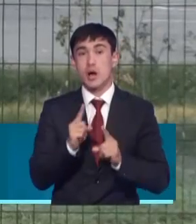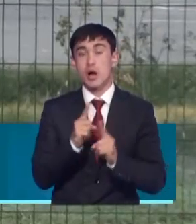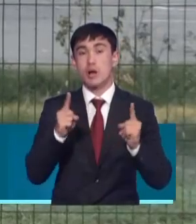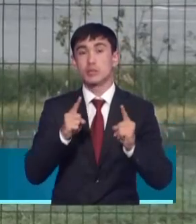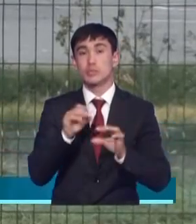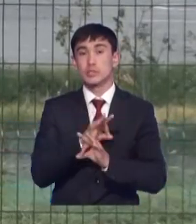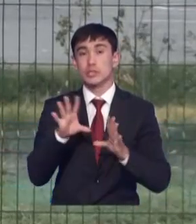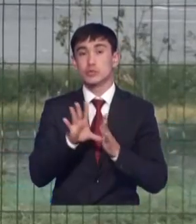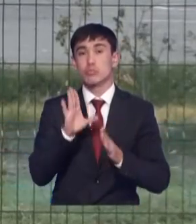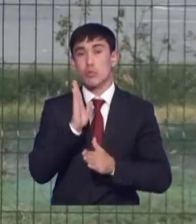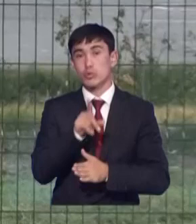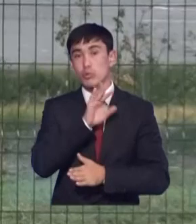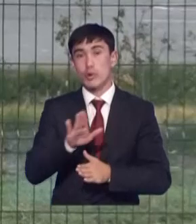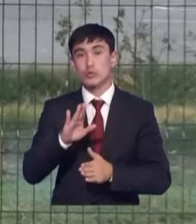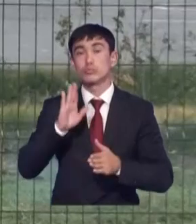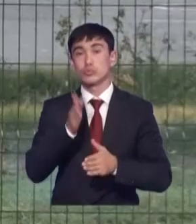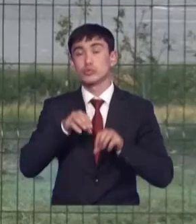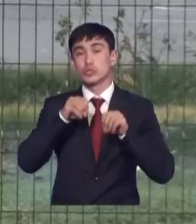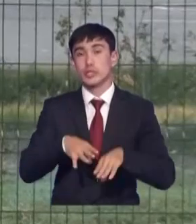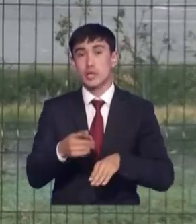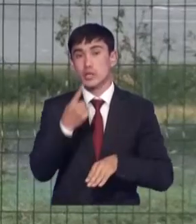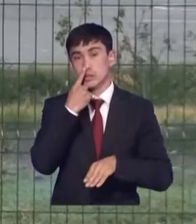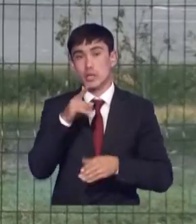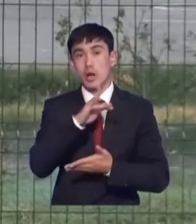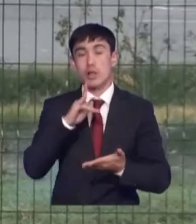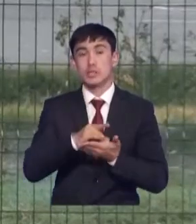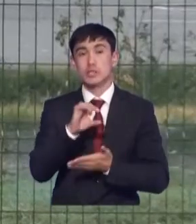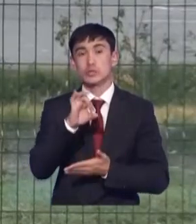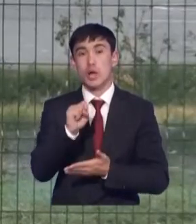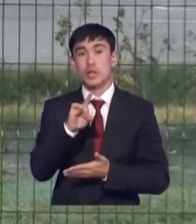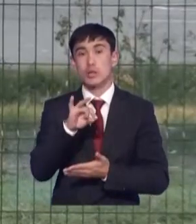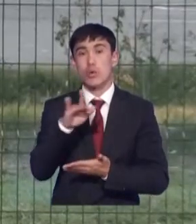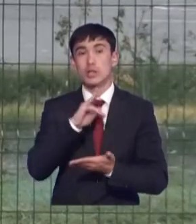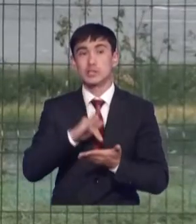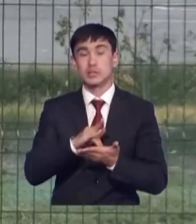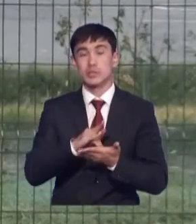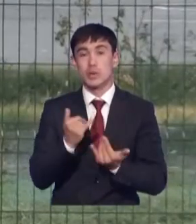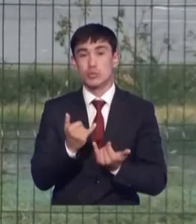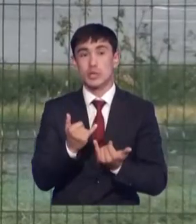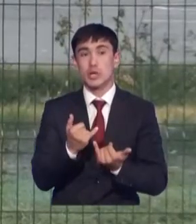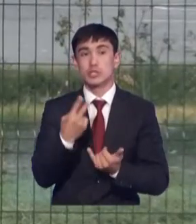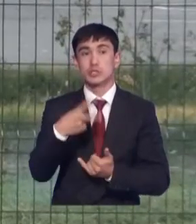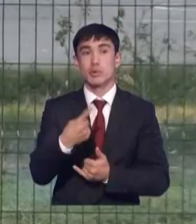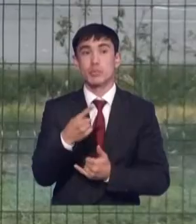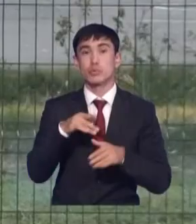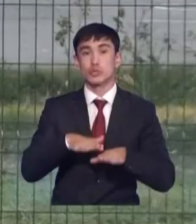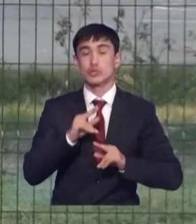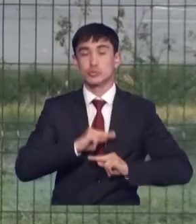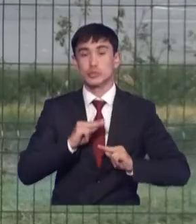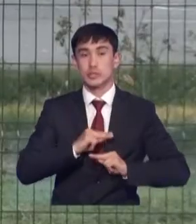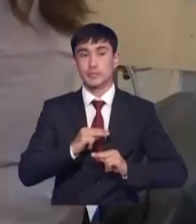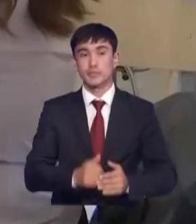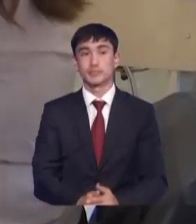елде болу-болмауын айқындайды. Дәл қазір біз жуырда қала статусын алған Алатау қаласындамыз. Мұнда бүгін 21 учаске жұмыс істеп